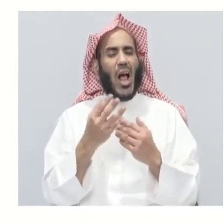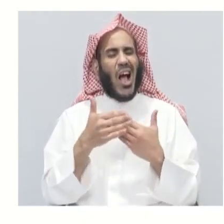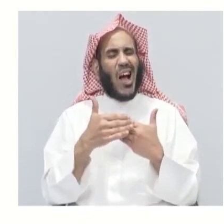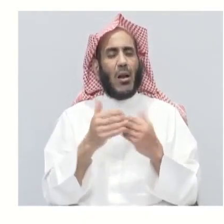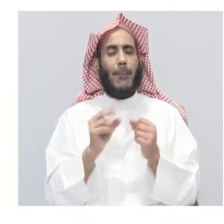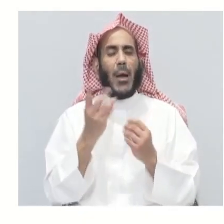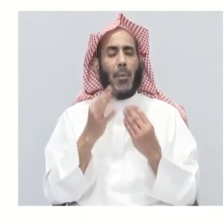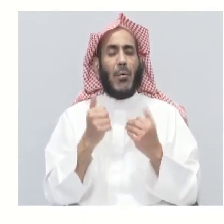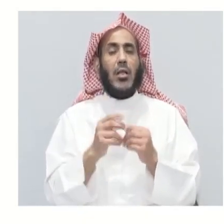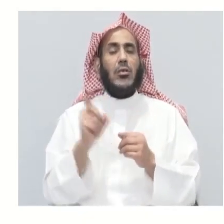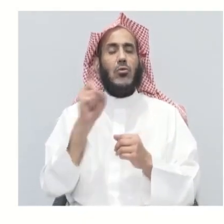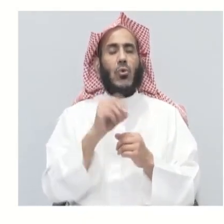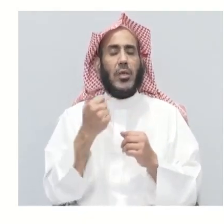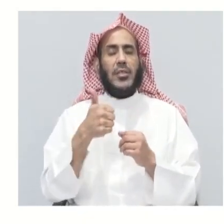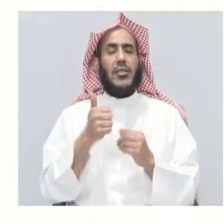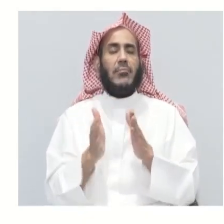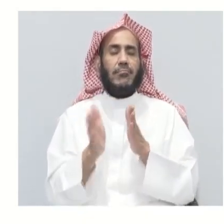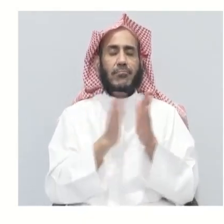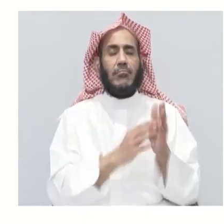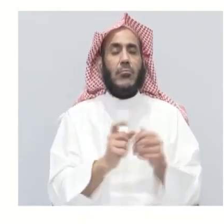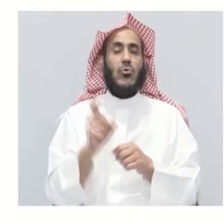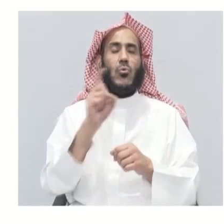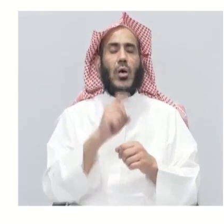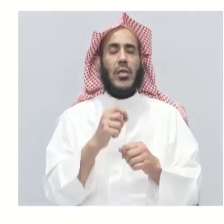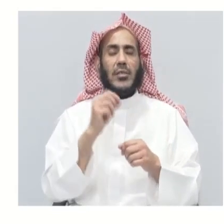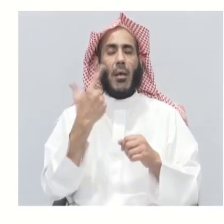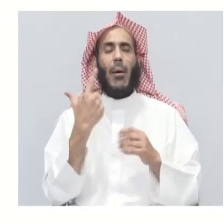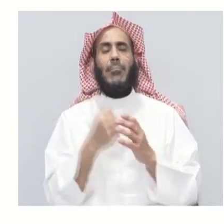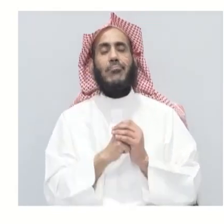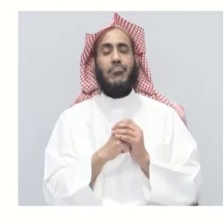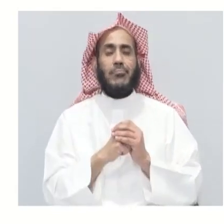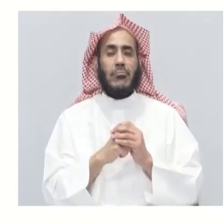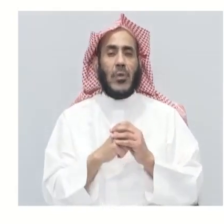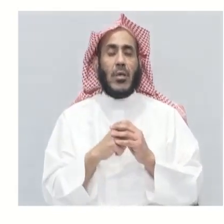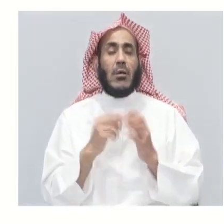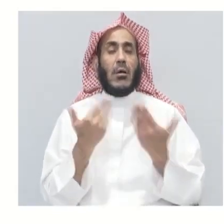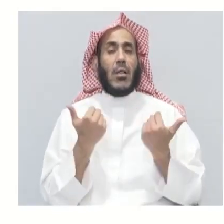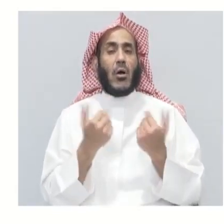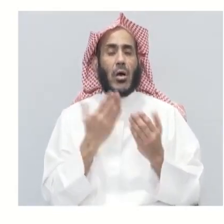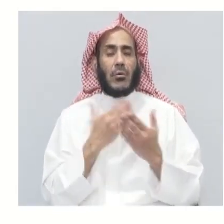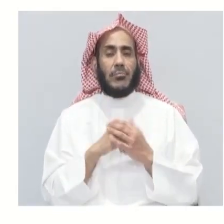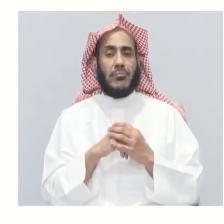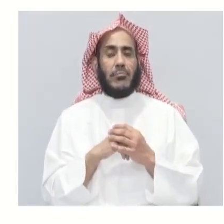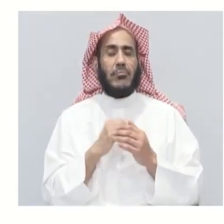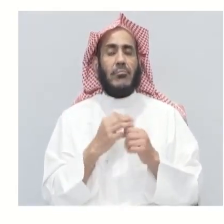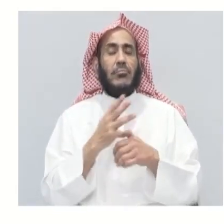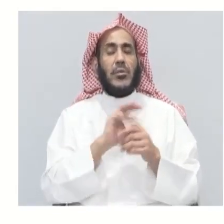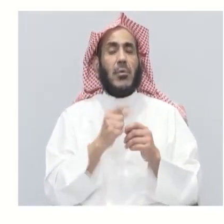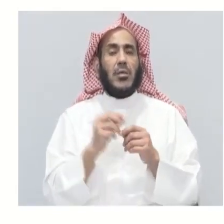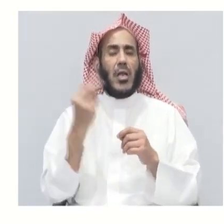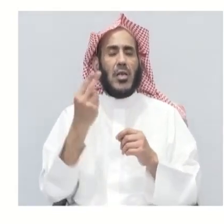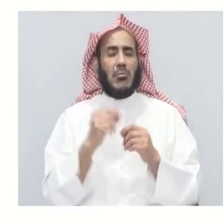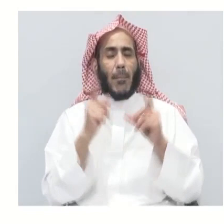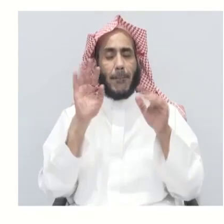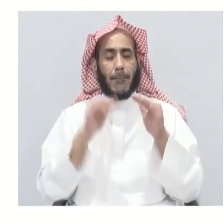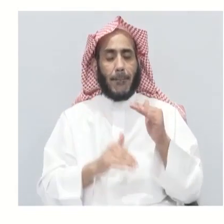اذا هذا بالنسبه للسؤال سته انتقل الان الى سؤال سبعه ماذا يقول سؤال سبعه اقرا معي اعتمادا على الرسم البياني